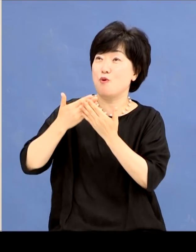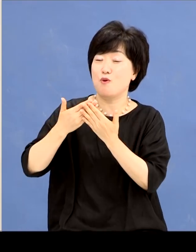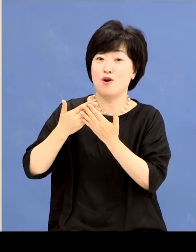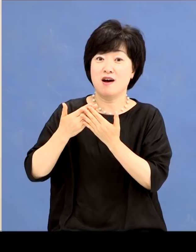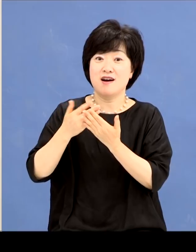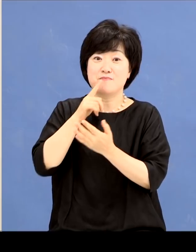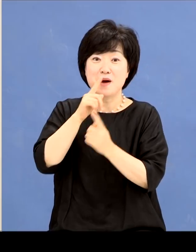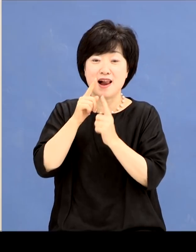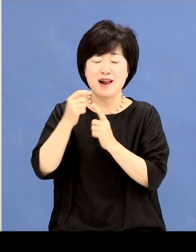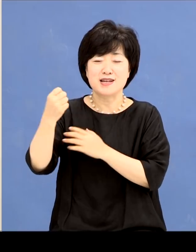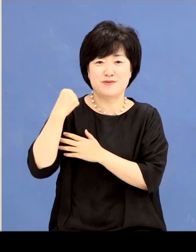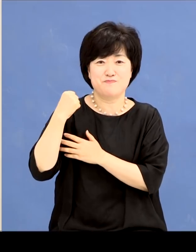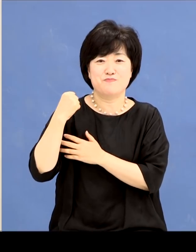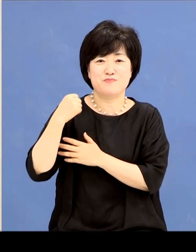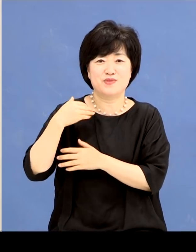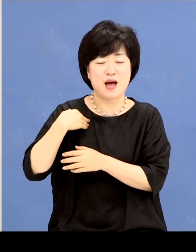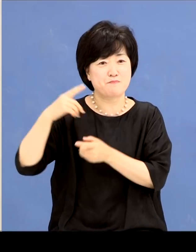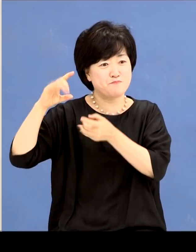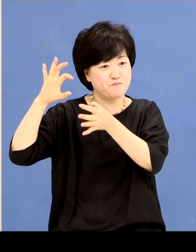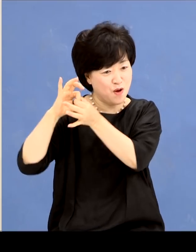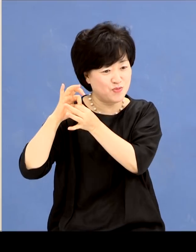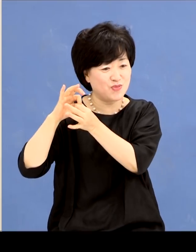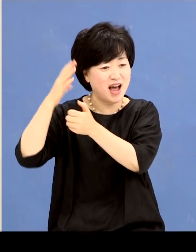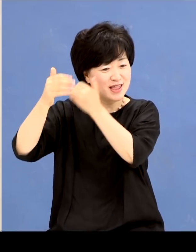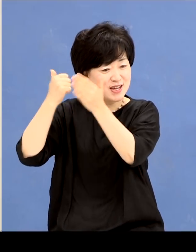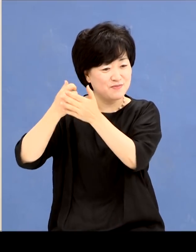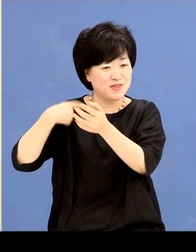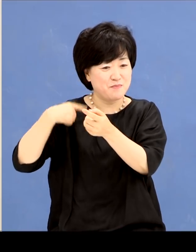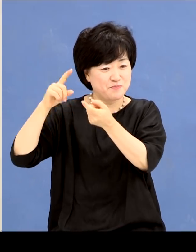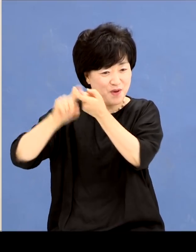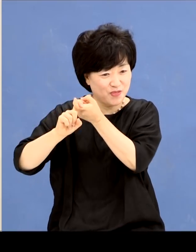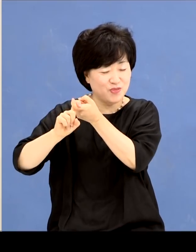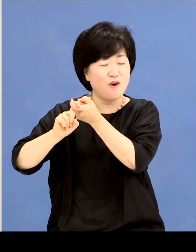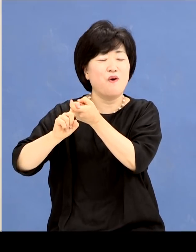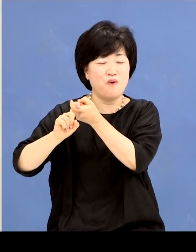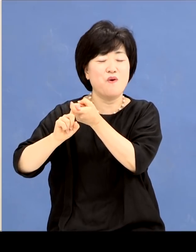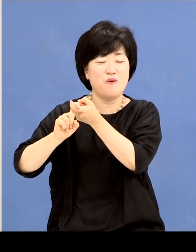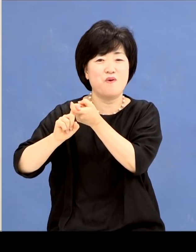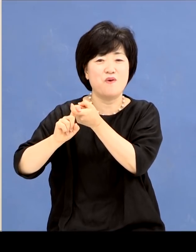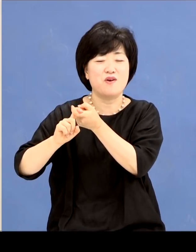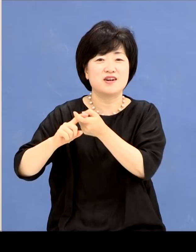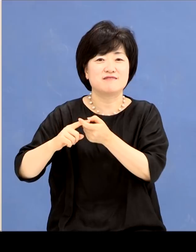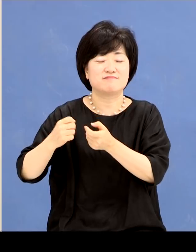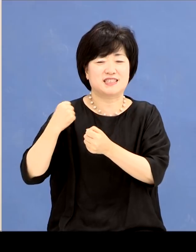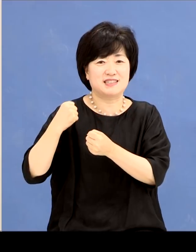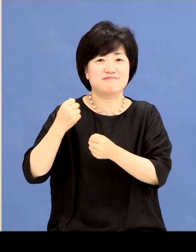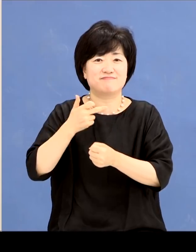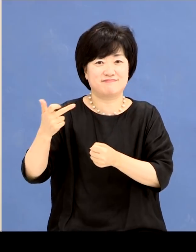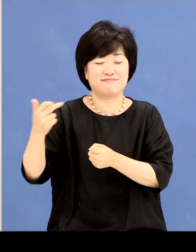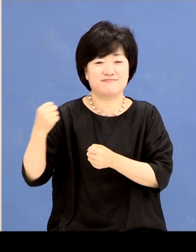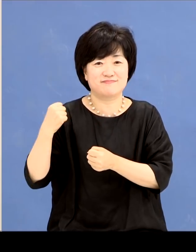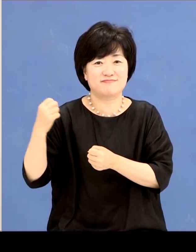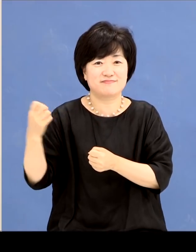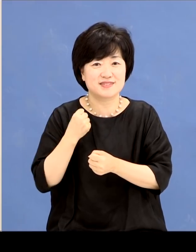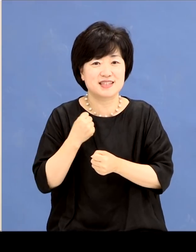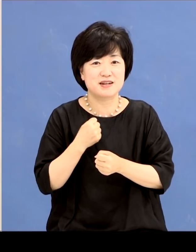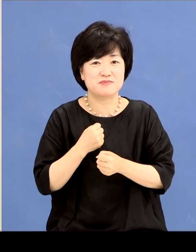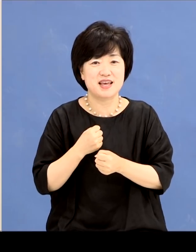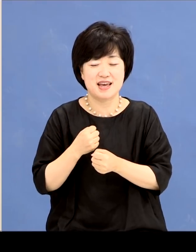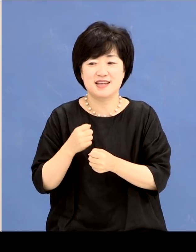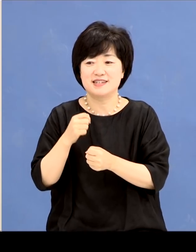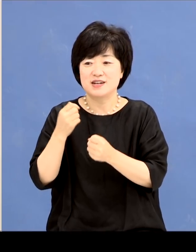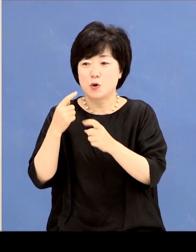됐고 저에게도 내 편이라는 것이 생겼구나라는 생각이 들었어요. 그래서 이제 주일학교를